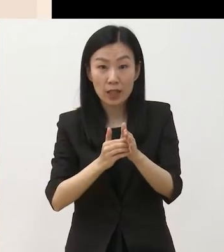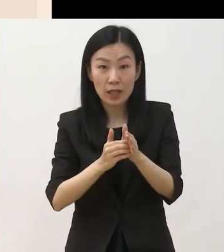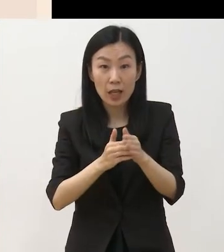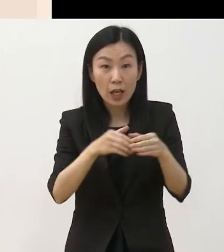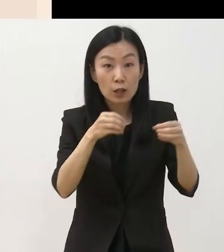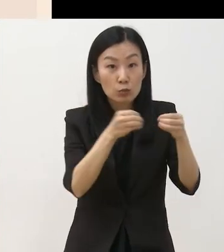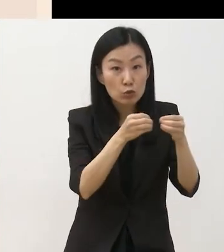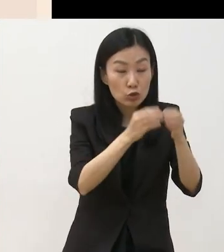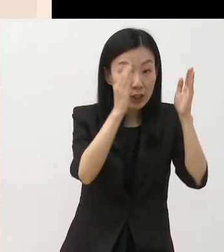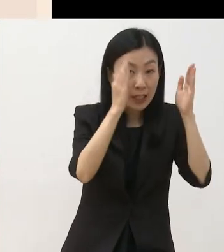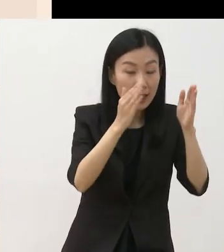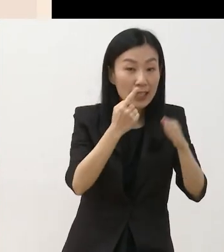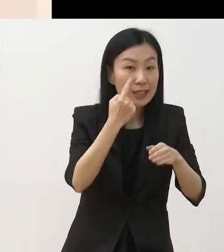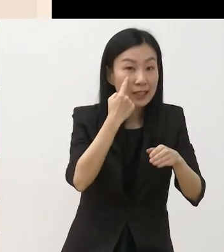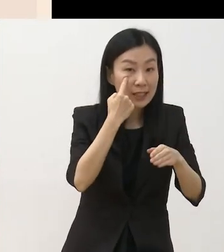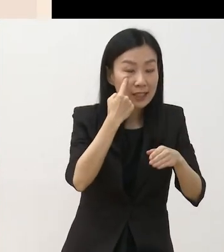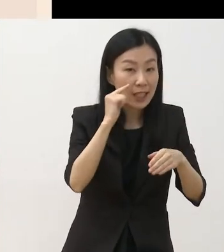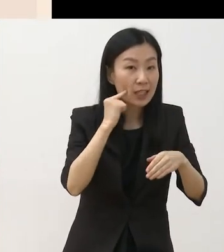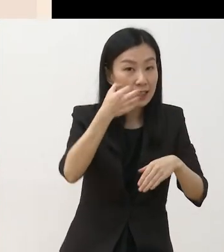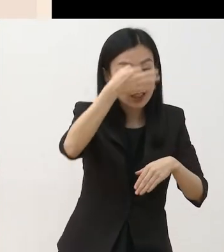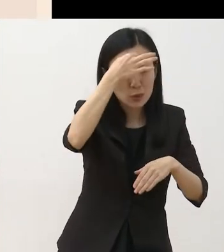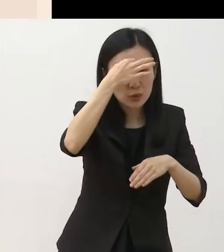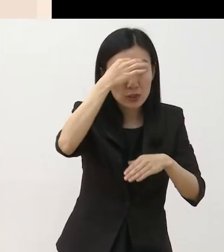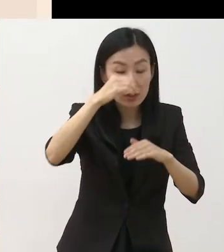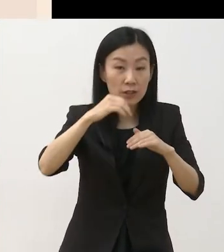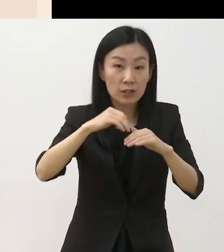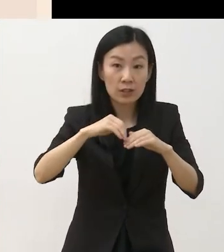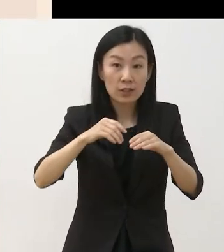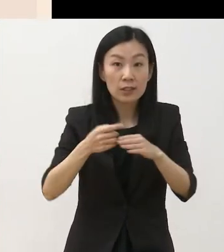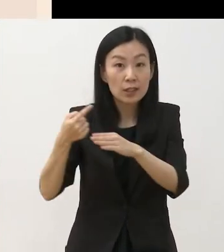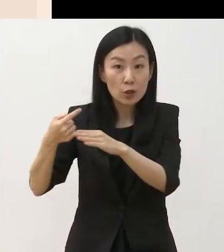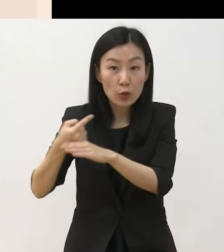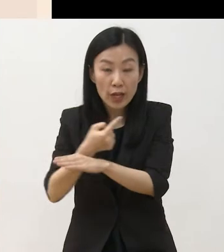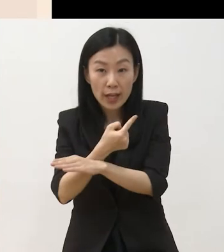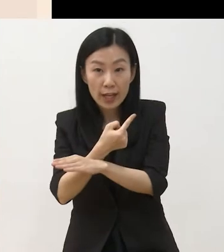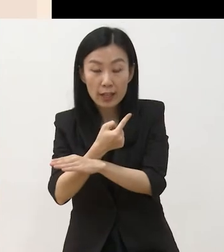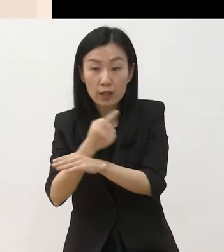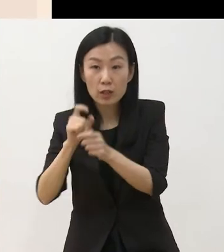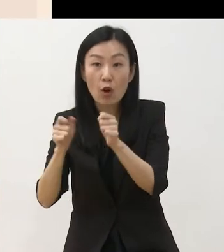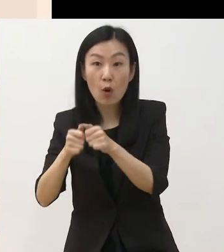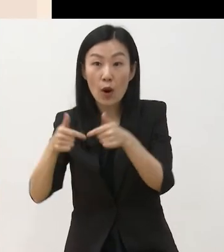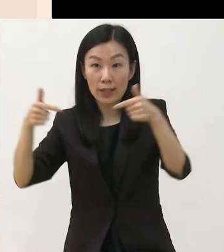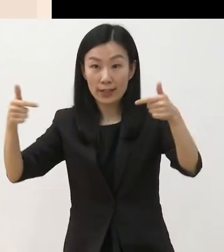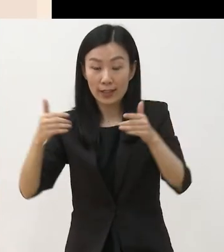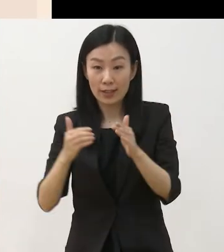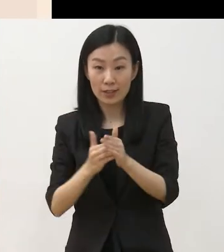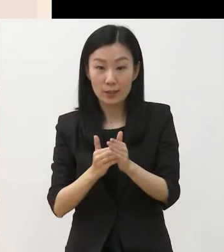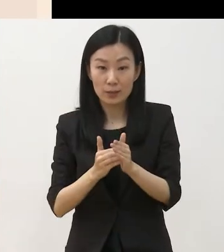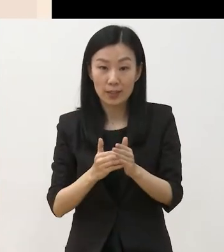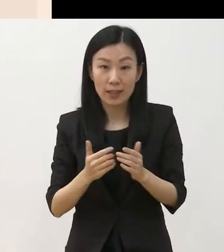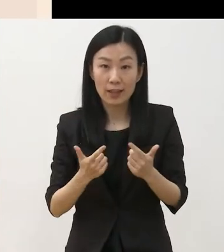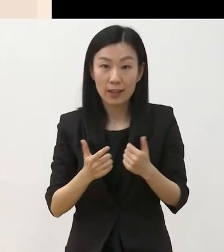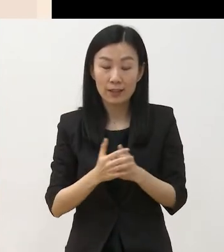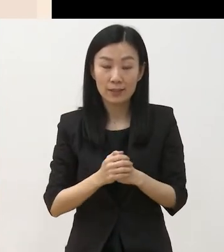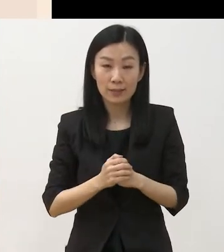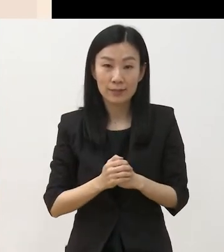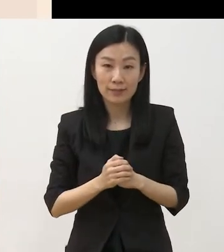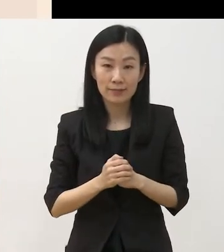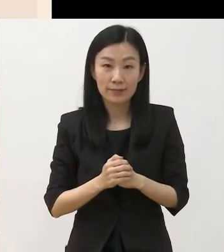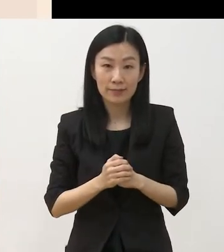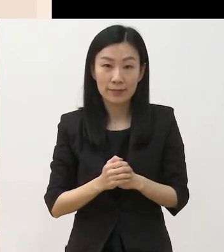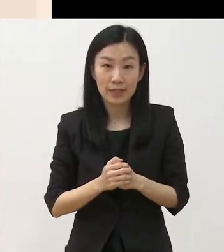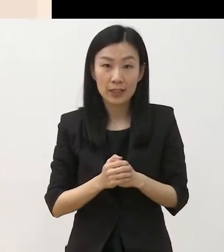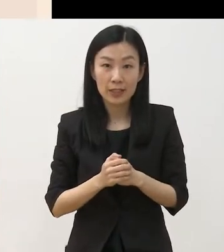분야를 제외한 나머지 공연 예술 분야와 플랫폼 실현 분야는 확대되었습니다. 이러한 사유들은